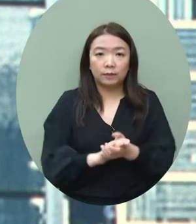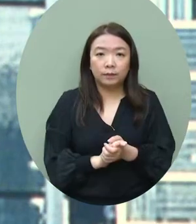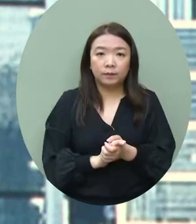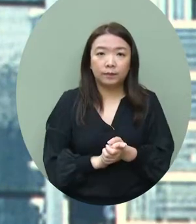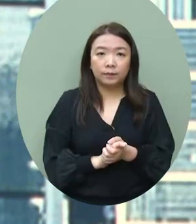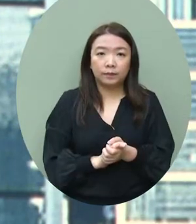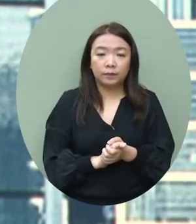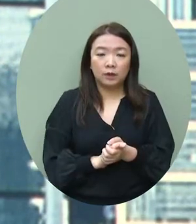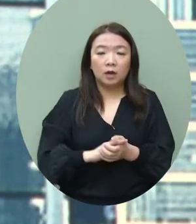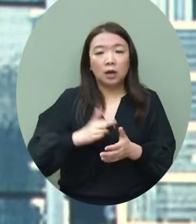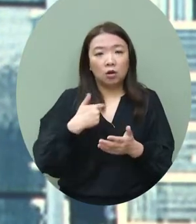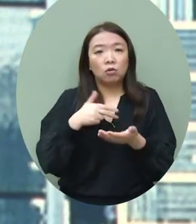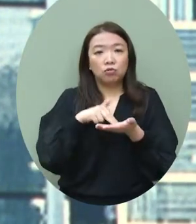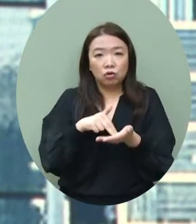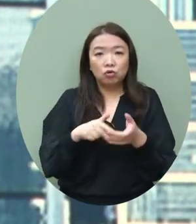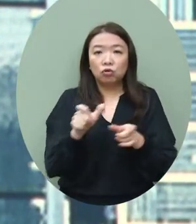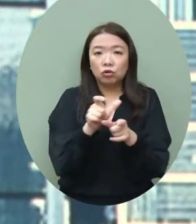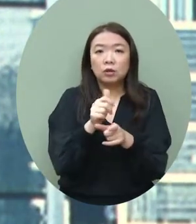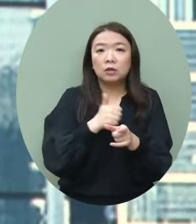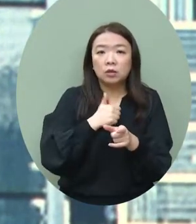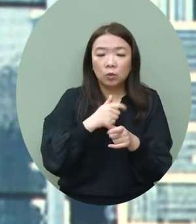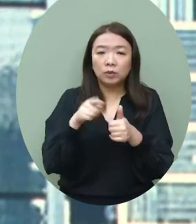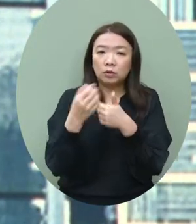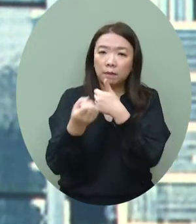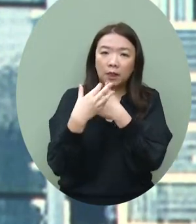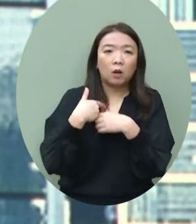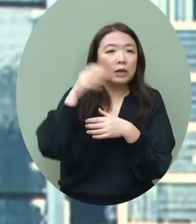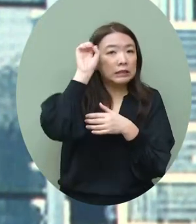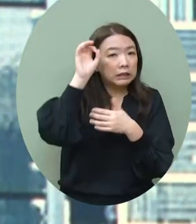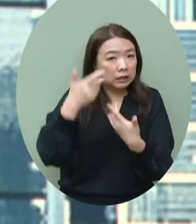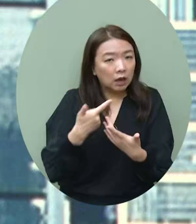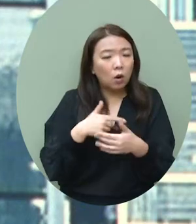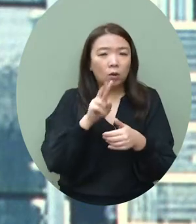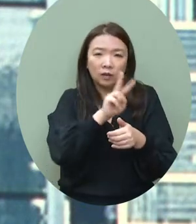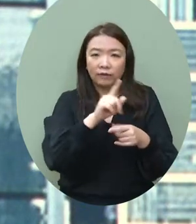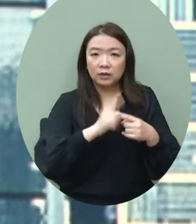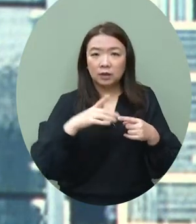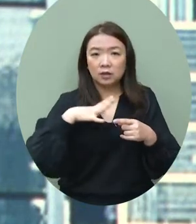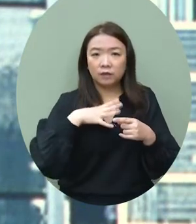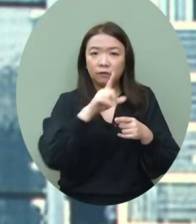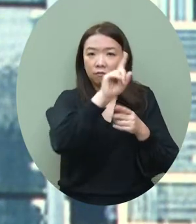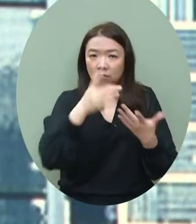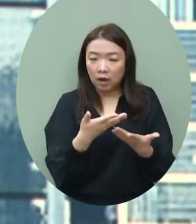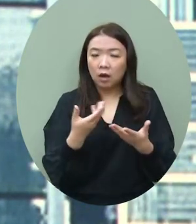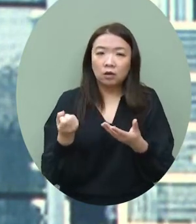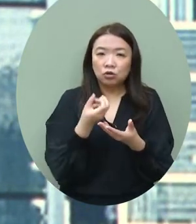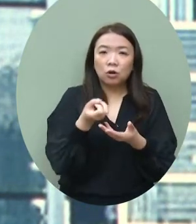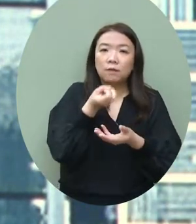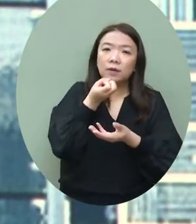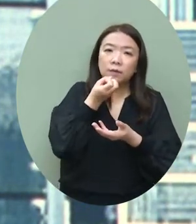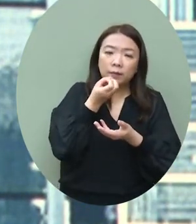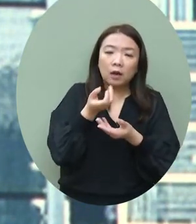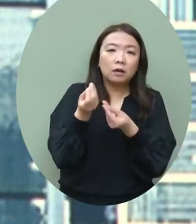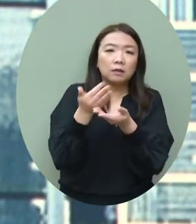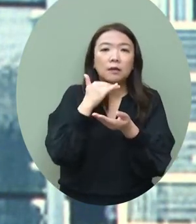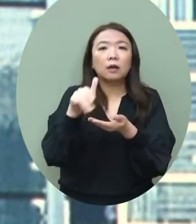當然我相信財政司司長會徵詢我意見啦，我亦都會按住實際嘅情況咧，就係俾我嘅睇法司長考慮